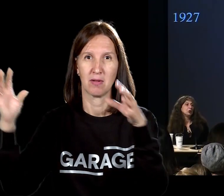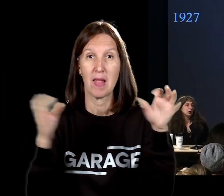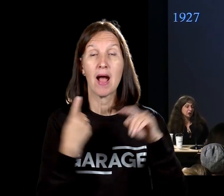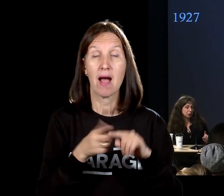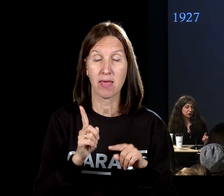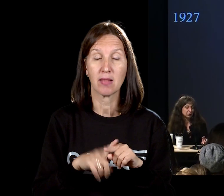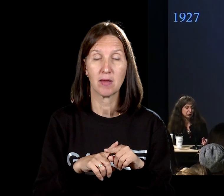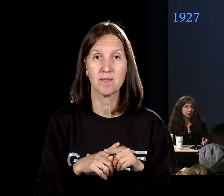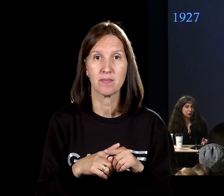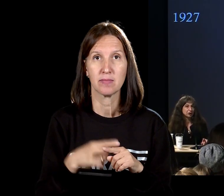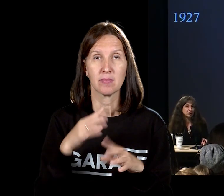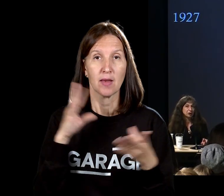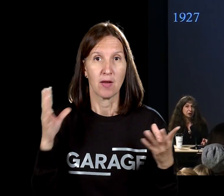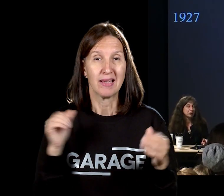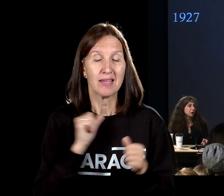подвешенность,